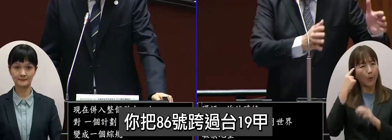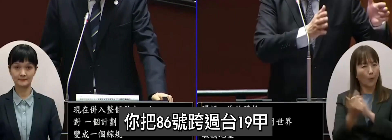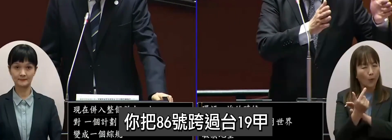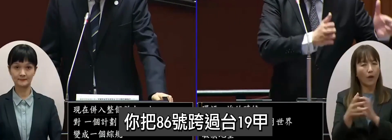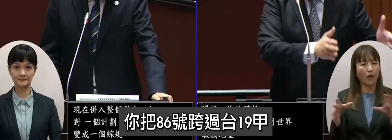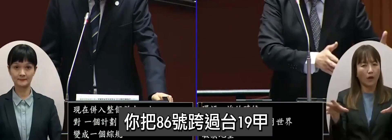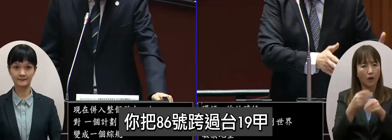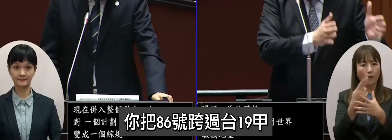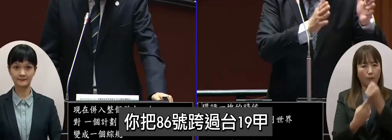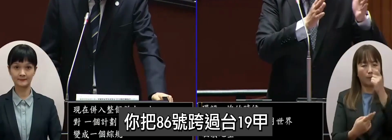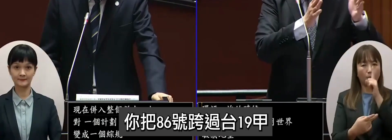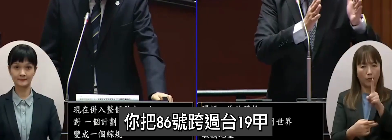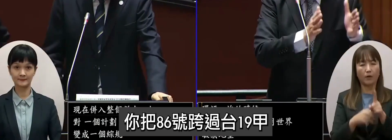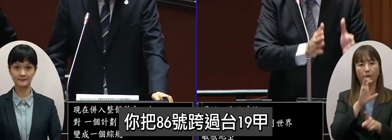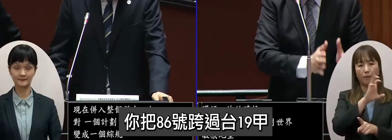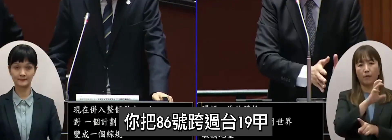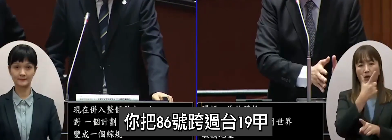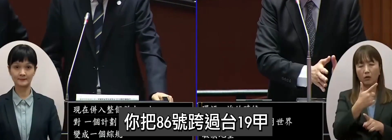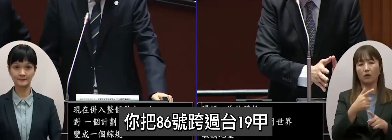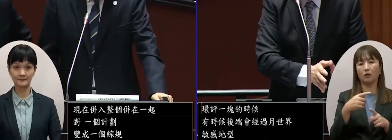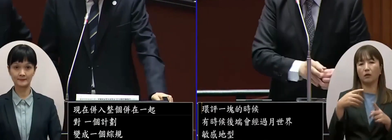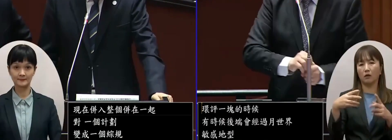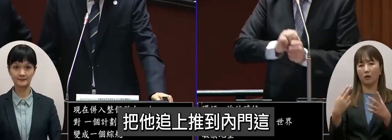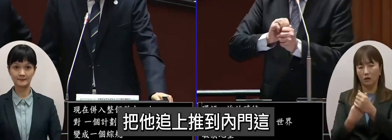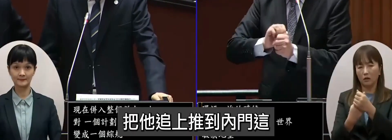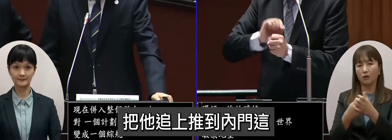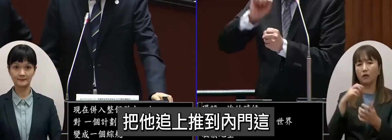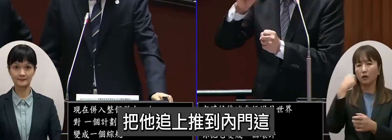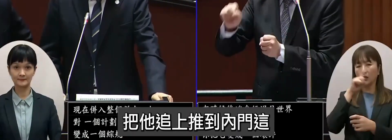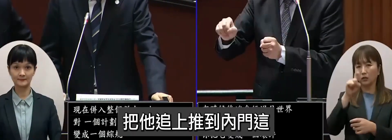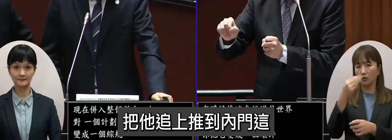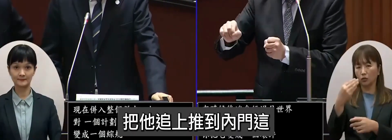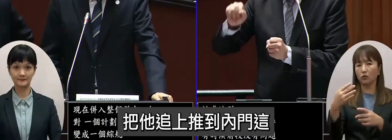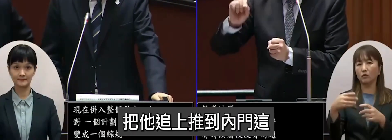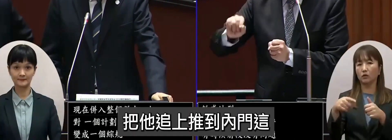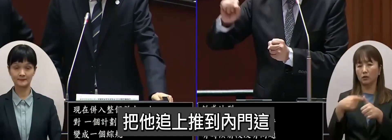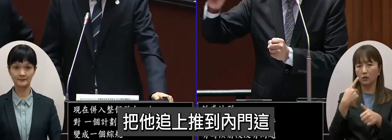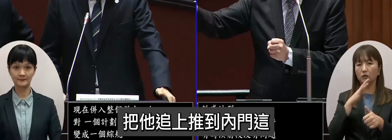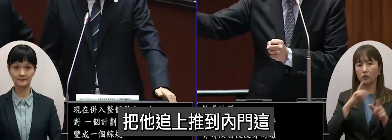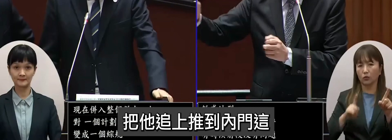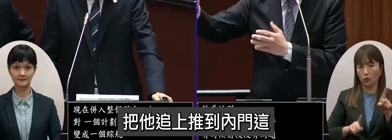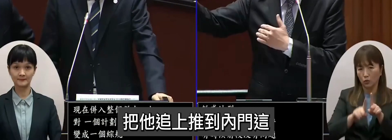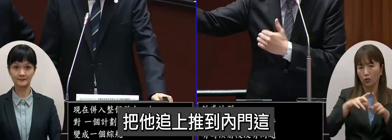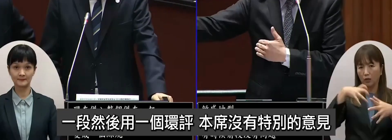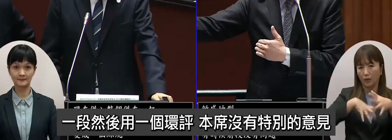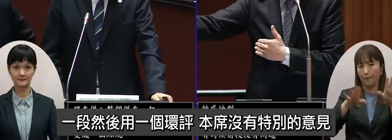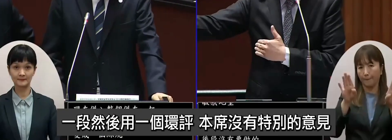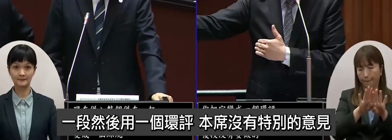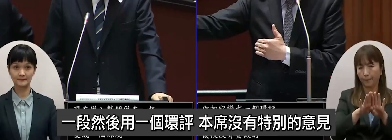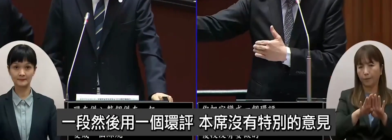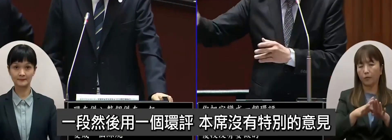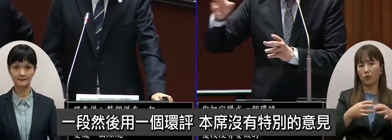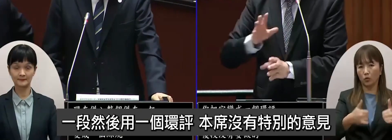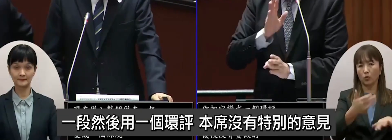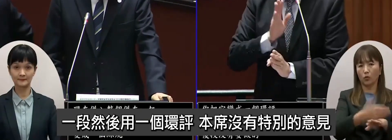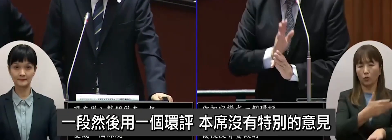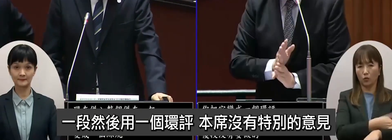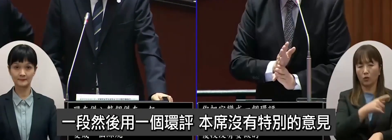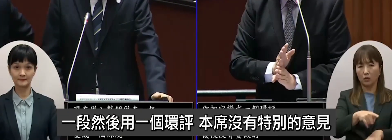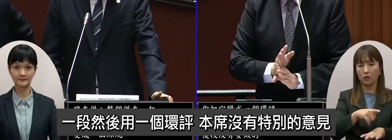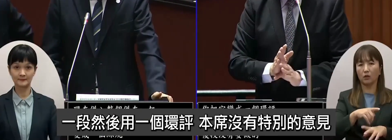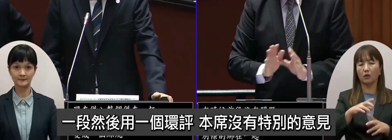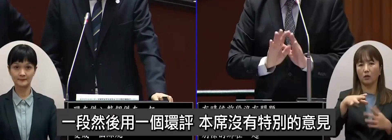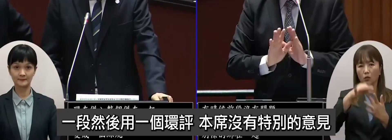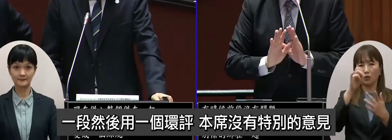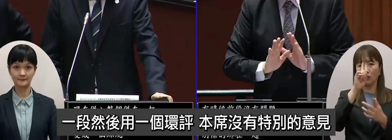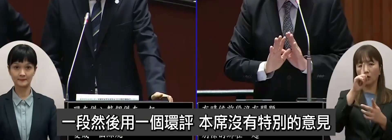所以你把86号跨过台19甲的，把它去追上推到内门的这一段，然后呢用一个环